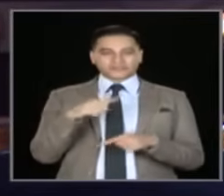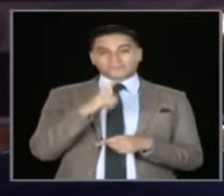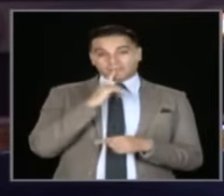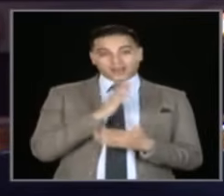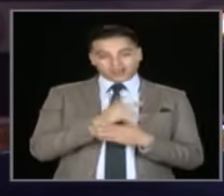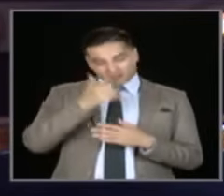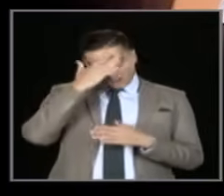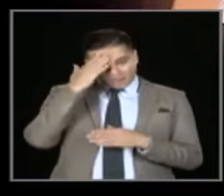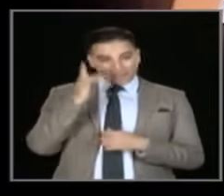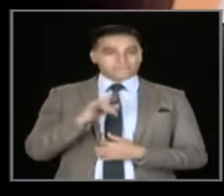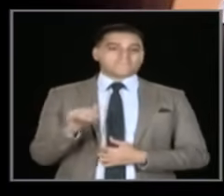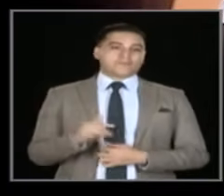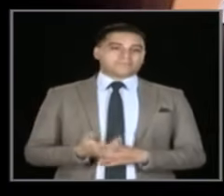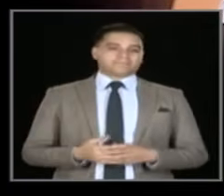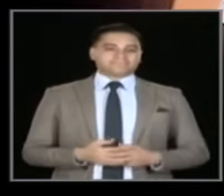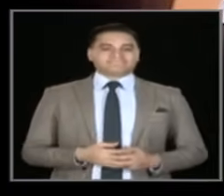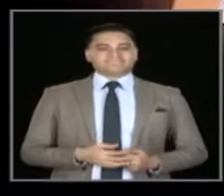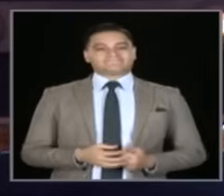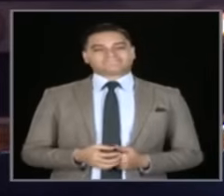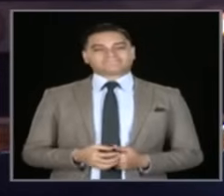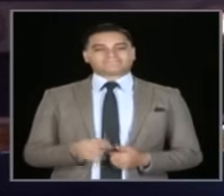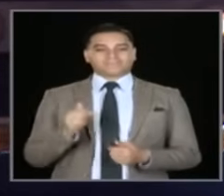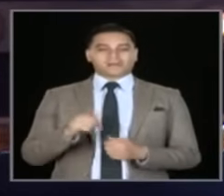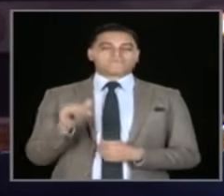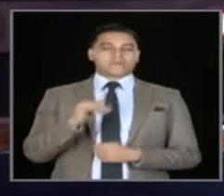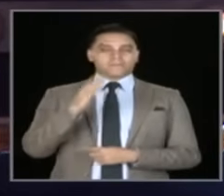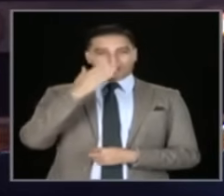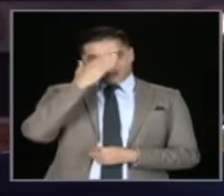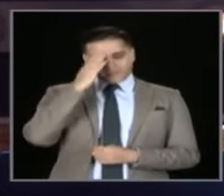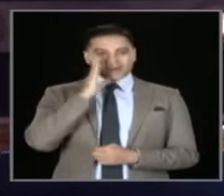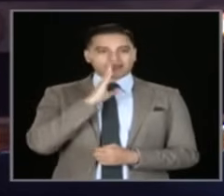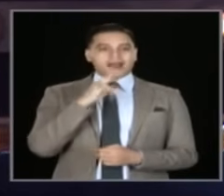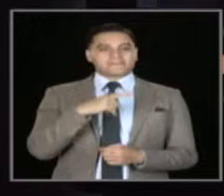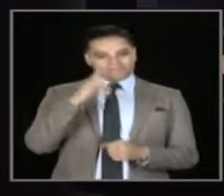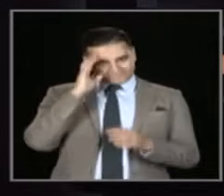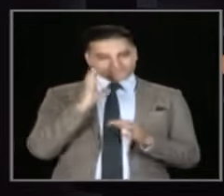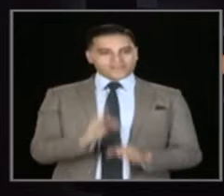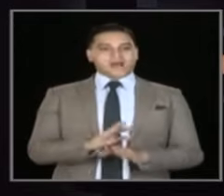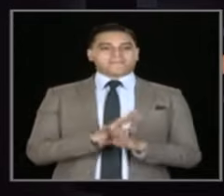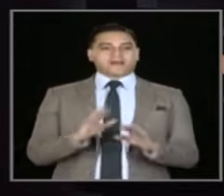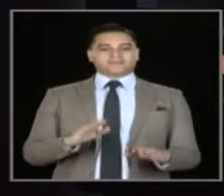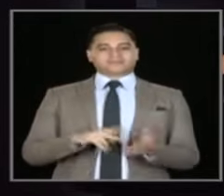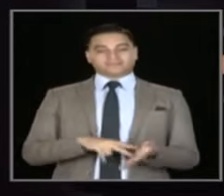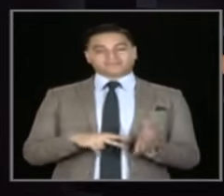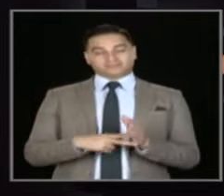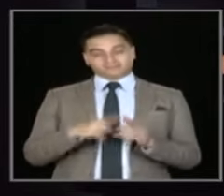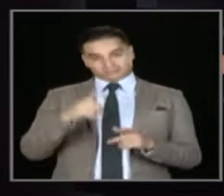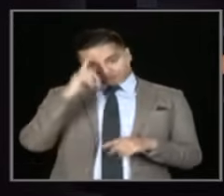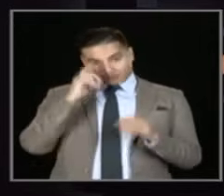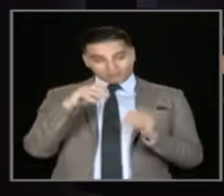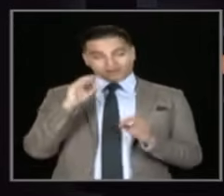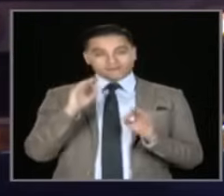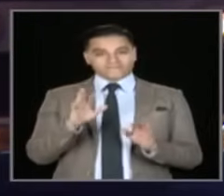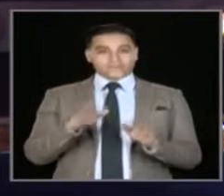دي الخبرة بقى. دي طبعاً الفكرة. من هنا بنكتسب خبرة وبنقول لا إحنا خلاص فهمنا. هتفضل الرهبة موجودة.